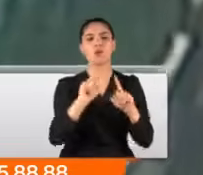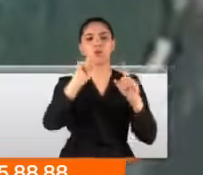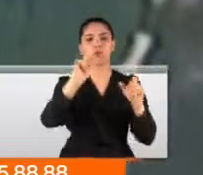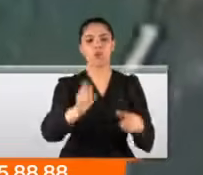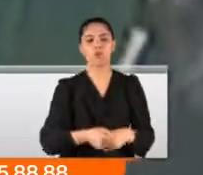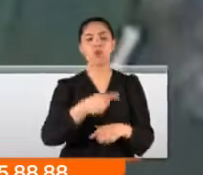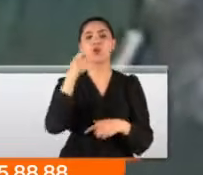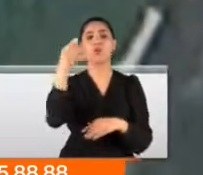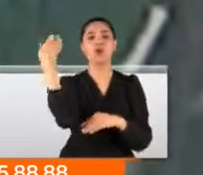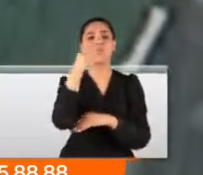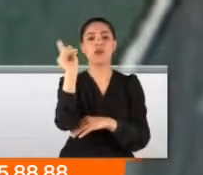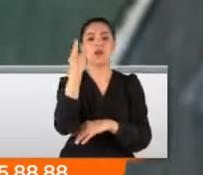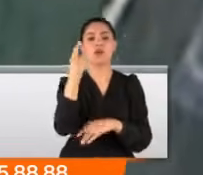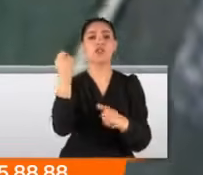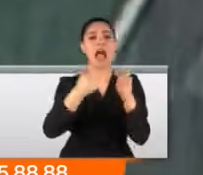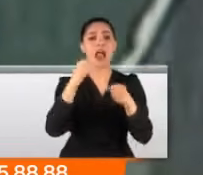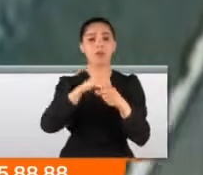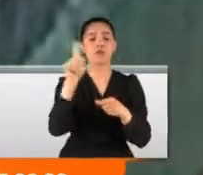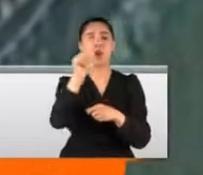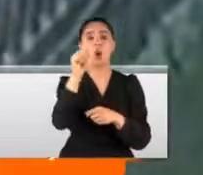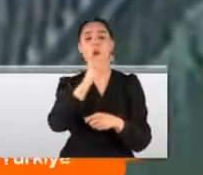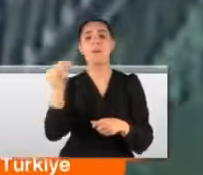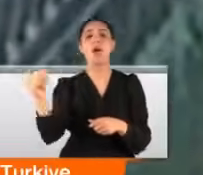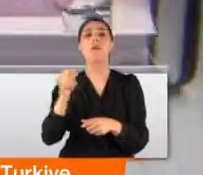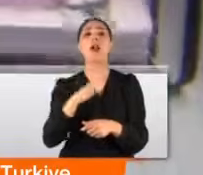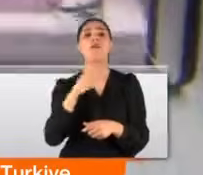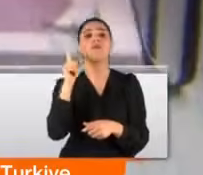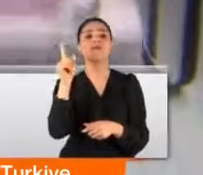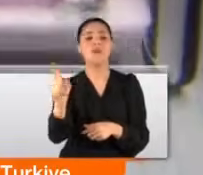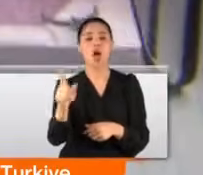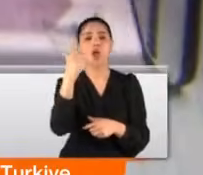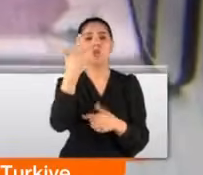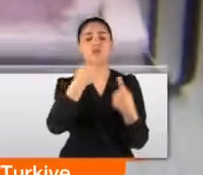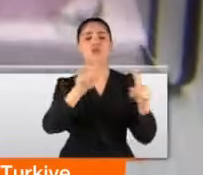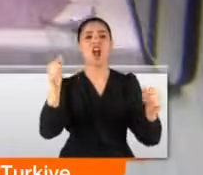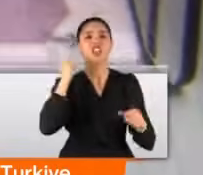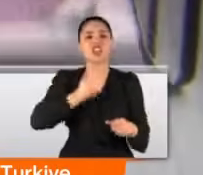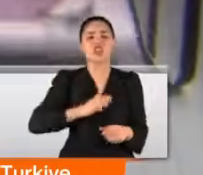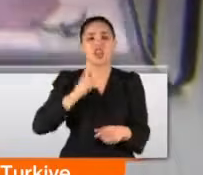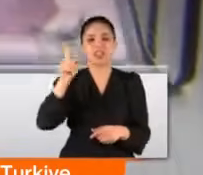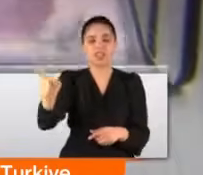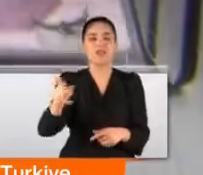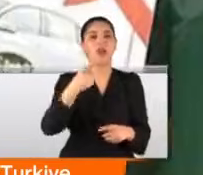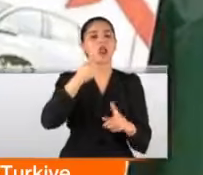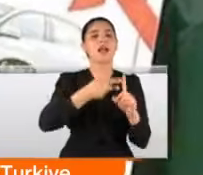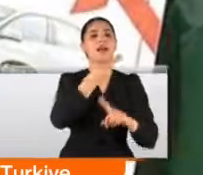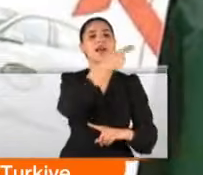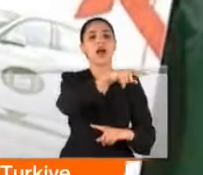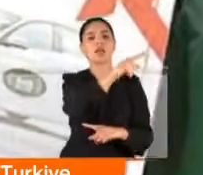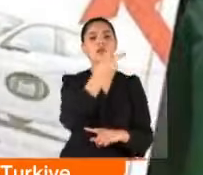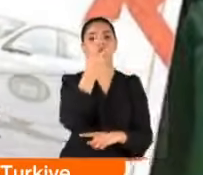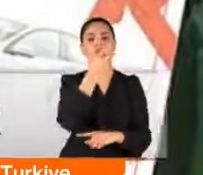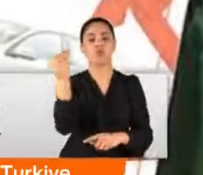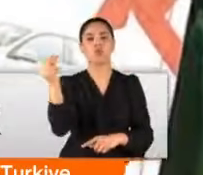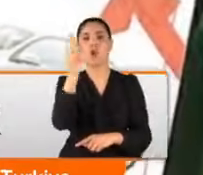Holding yöneticisinin aracında tam 10 milyon lira olduğu da ortaya çıktı. O para 3 farklı çantadaydı. Silahlı gaspçılar sadece içinde